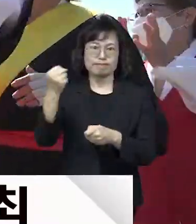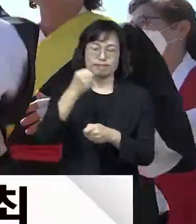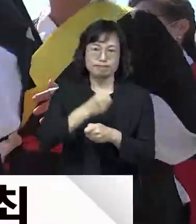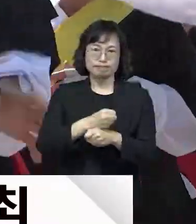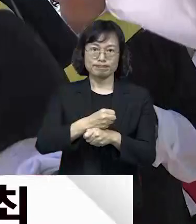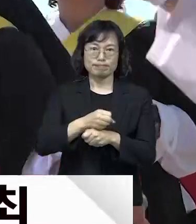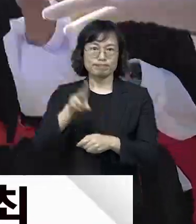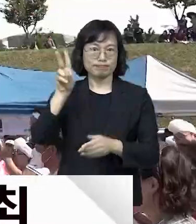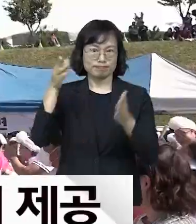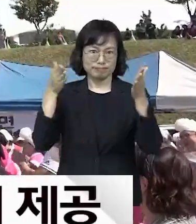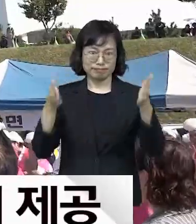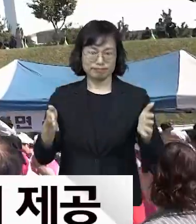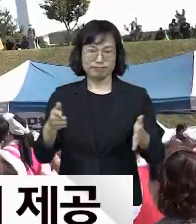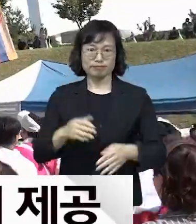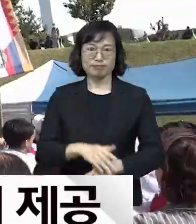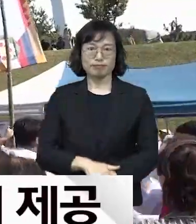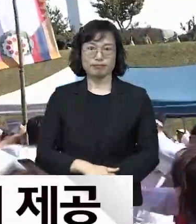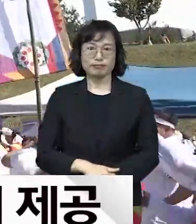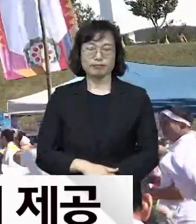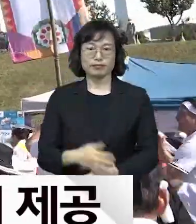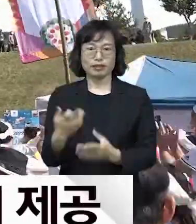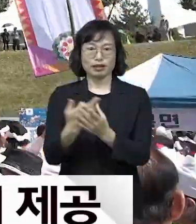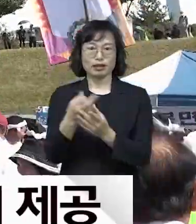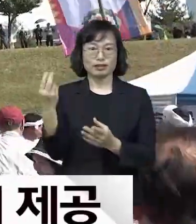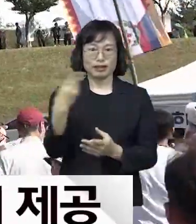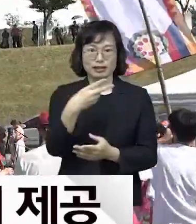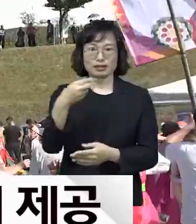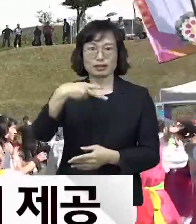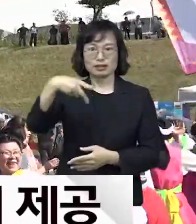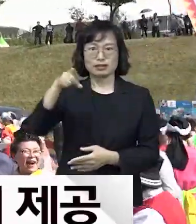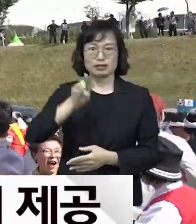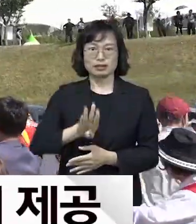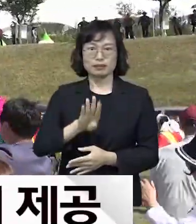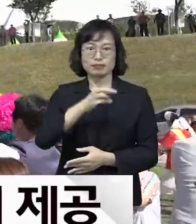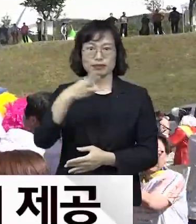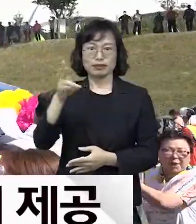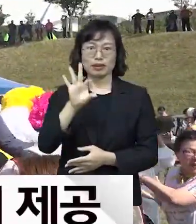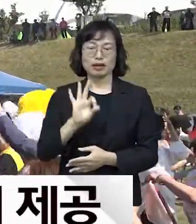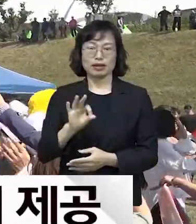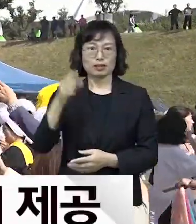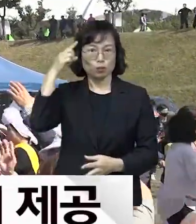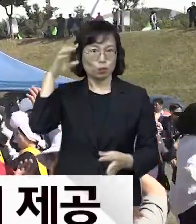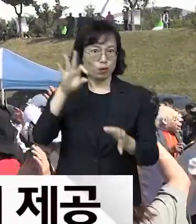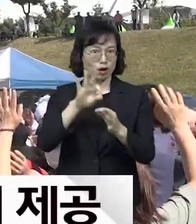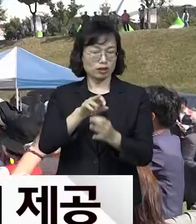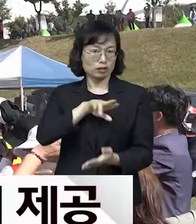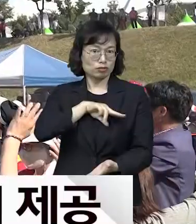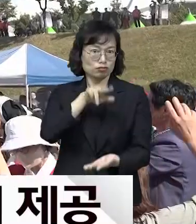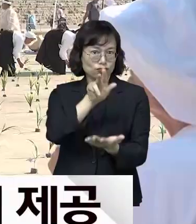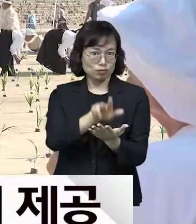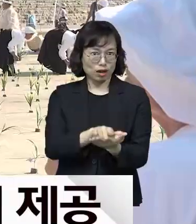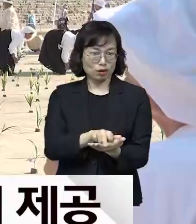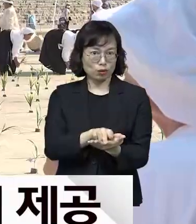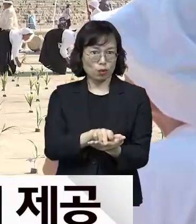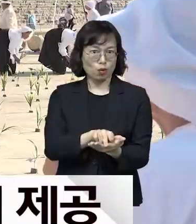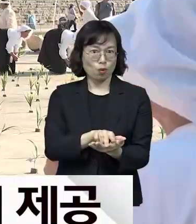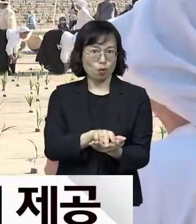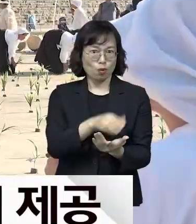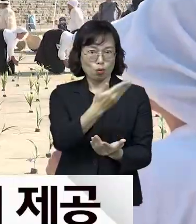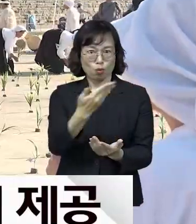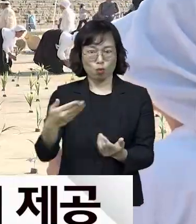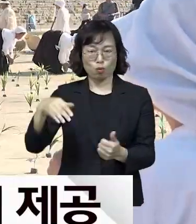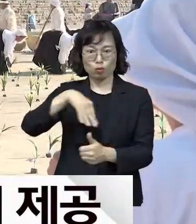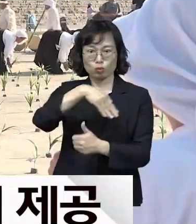다시 개최됐습니다. 양산 다시 3양에서 통하다라는 주제로 양산천 둔치와 종합운동장 일원에서 개최된